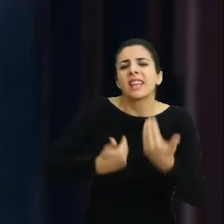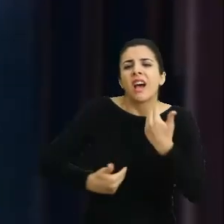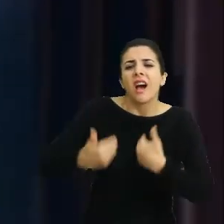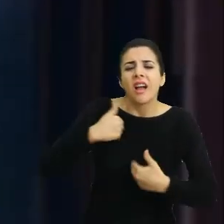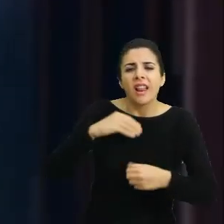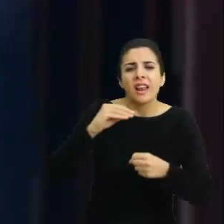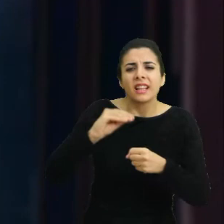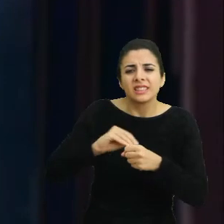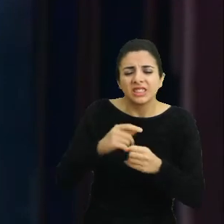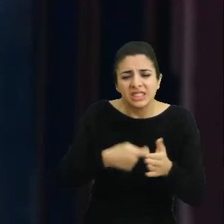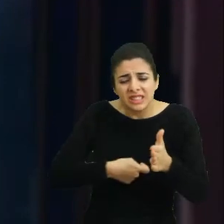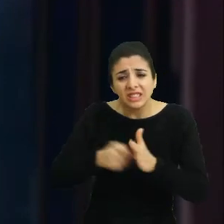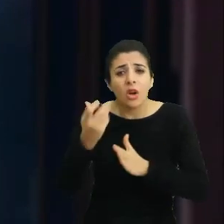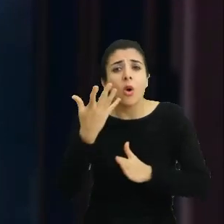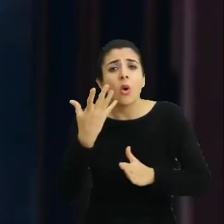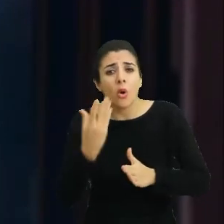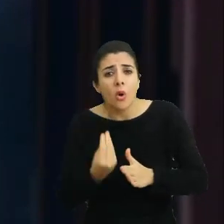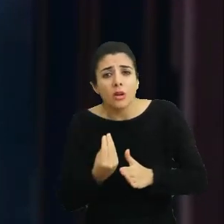Yâreler sinemi